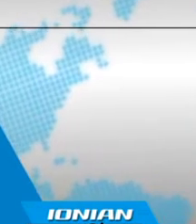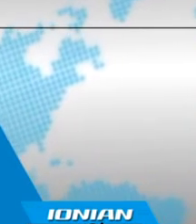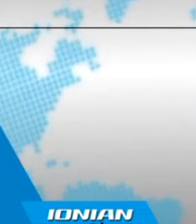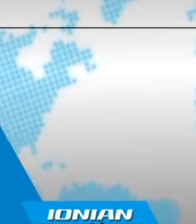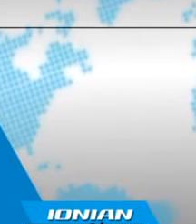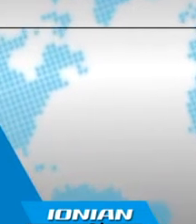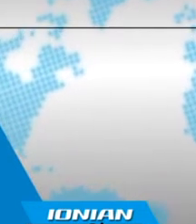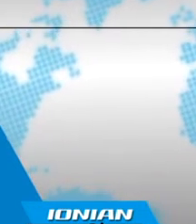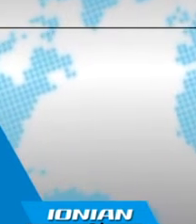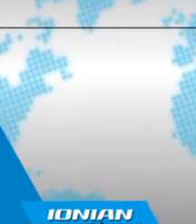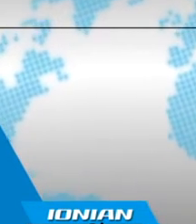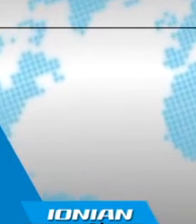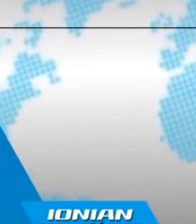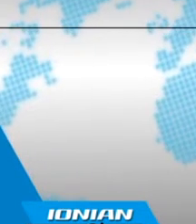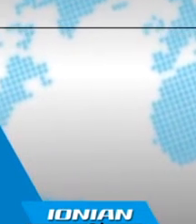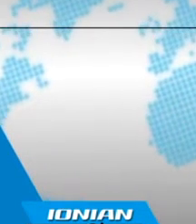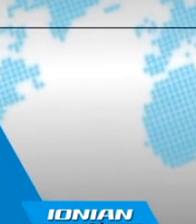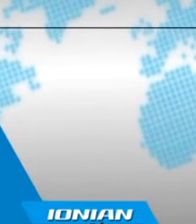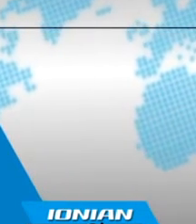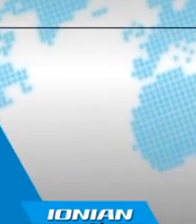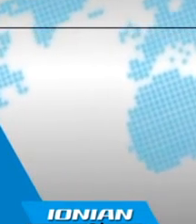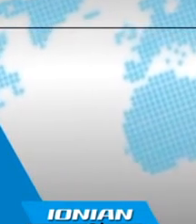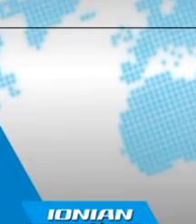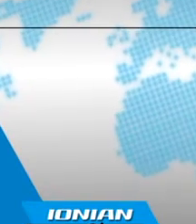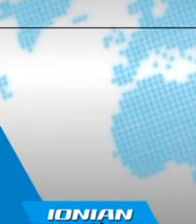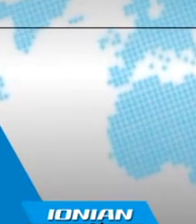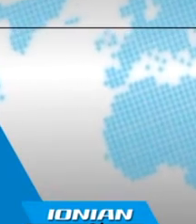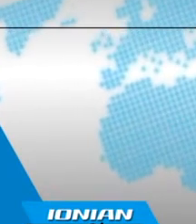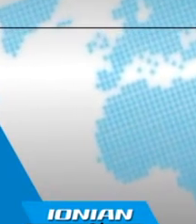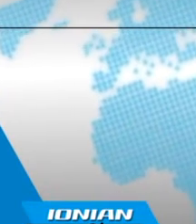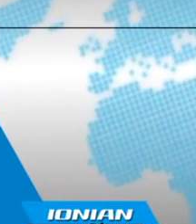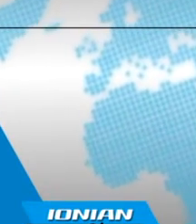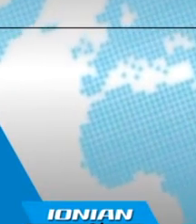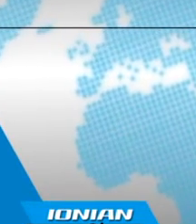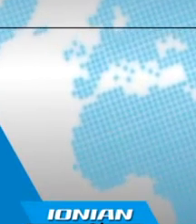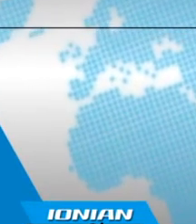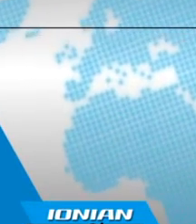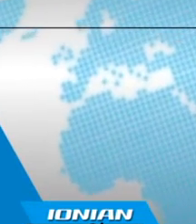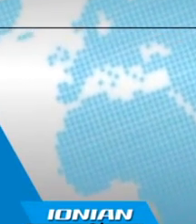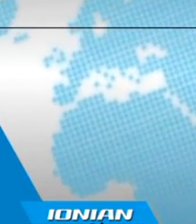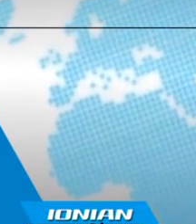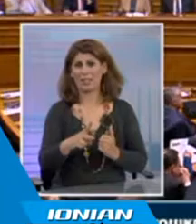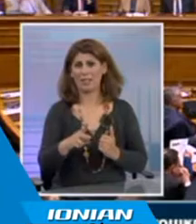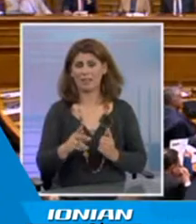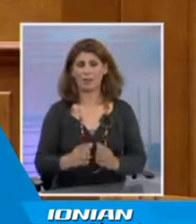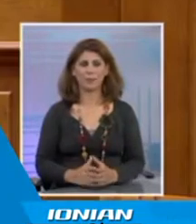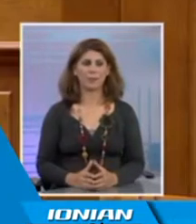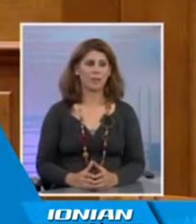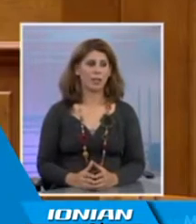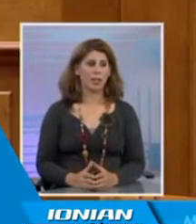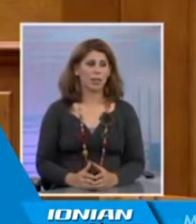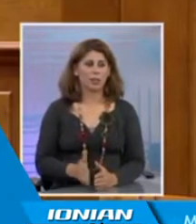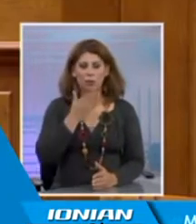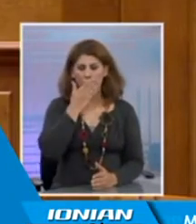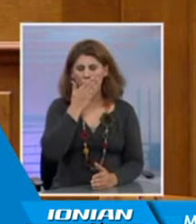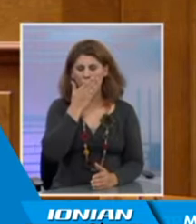Δρυμία επίθεση εξαπέλυσε όμως και ο Πρωθυπουργός Αλέξης Τσίπρας από το Βήμα της Βουλής. Πάμε να παρακολουθήσουμε ένα μικρό απόσπασμα από την ομιλία του. Θέλω όμως να